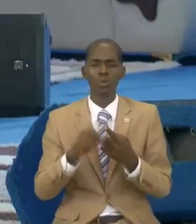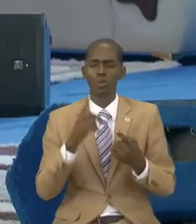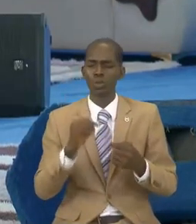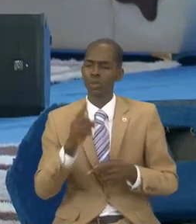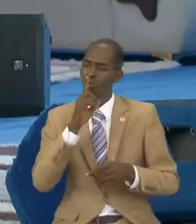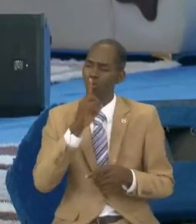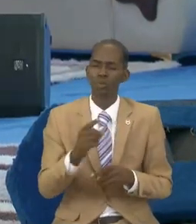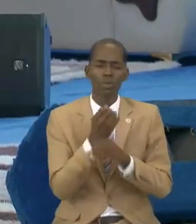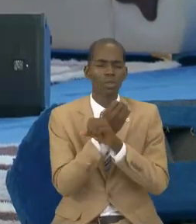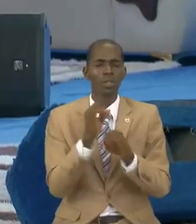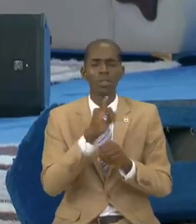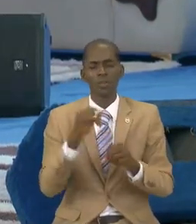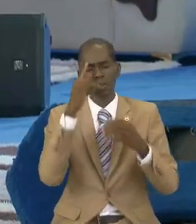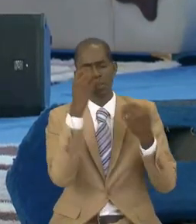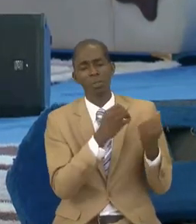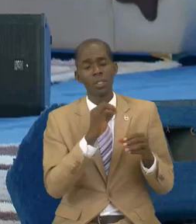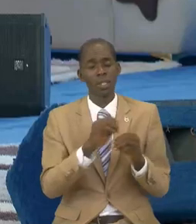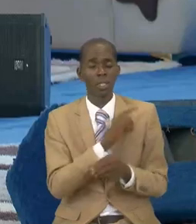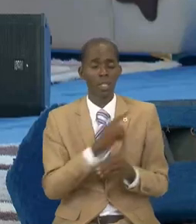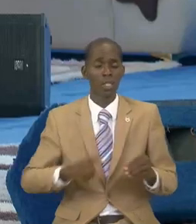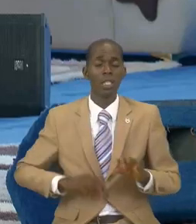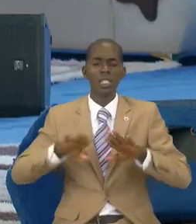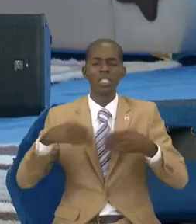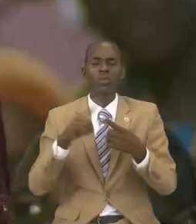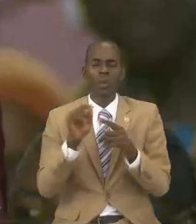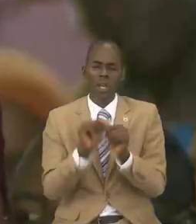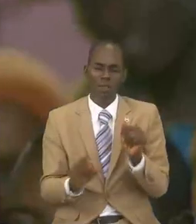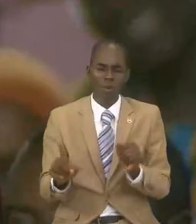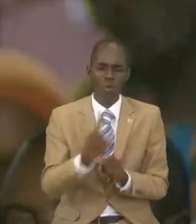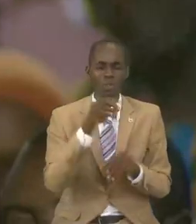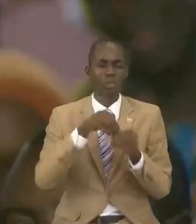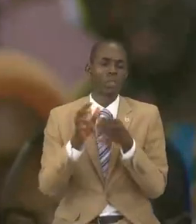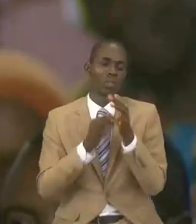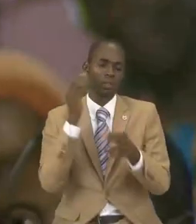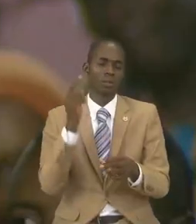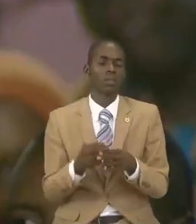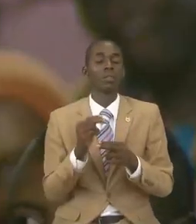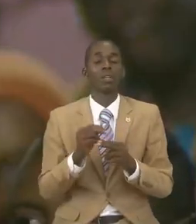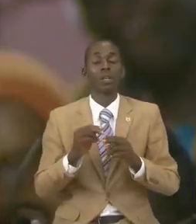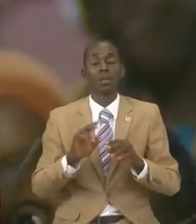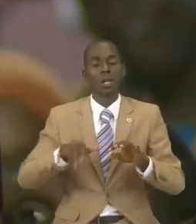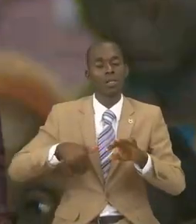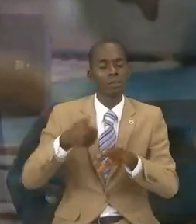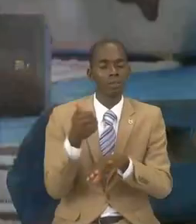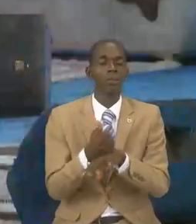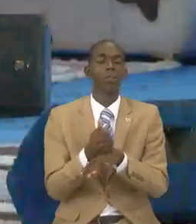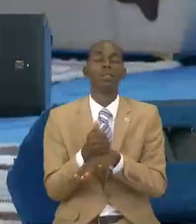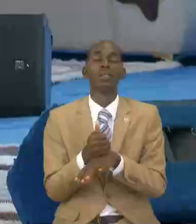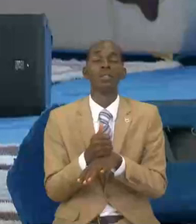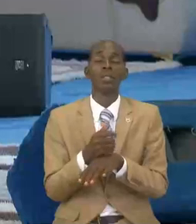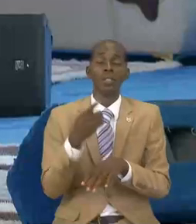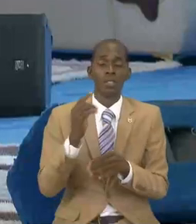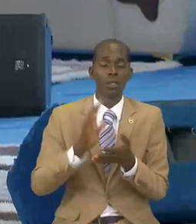foi dynamique salvatrice. Accorde-la à chacun au nom de Jésus. Confirme